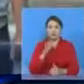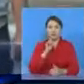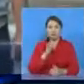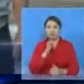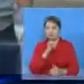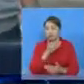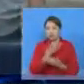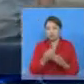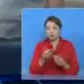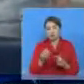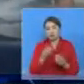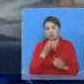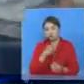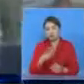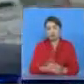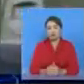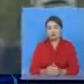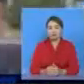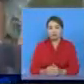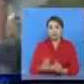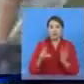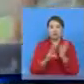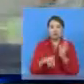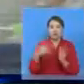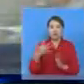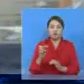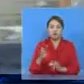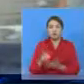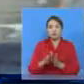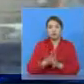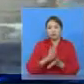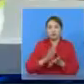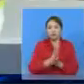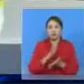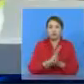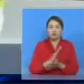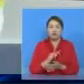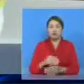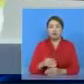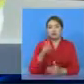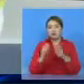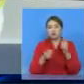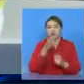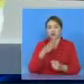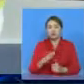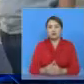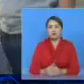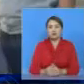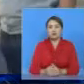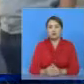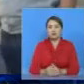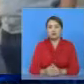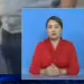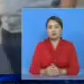енді сенасы жақсы сияқты. 850 теңге деген қаймақ мысалы жарты литрі. Сүт жақсы. Қаймақтары